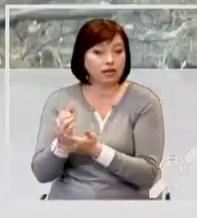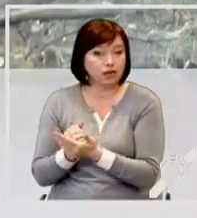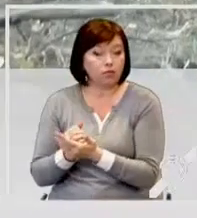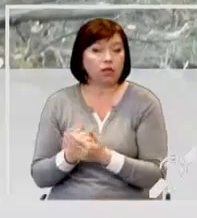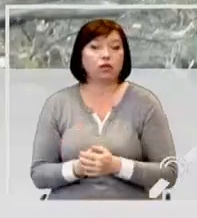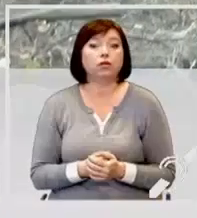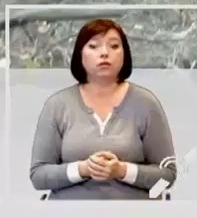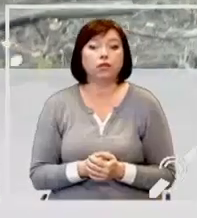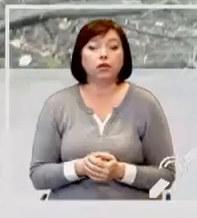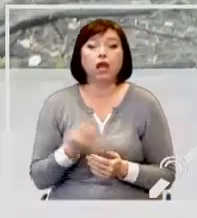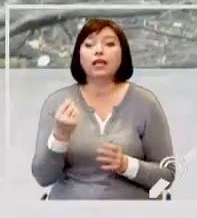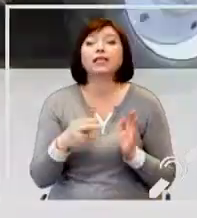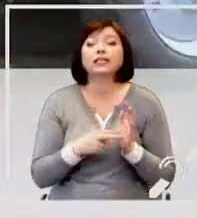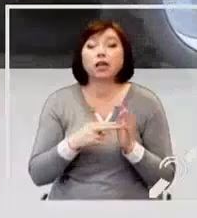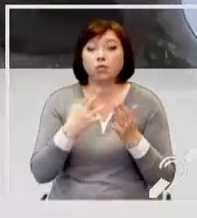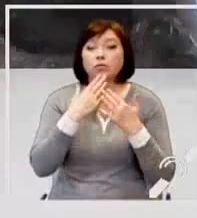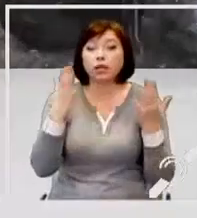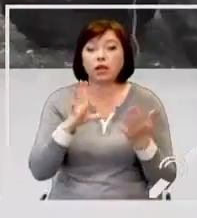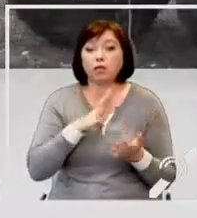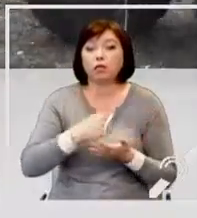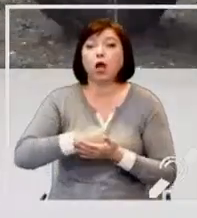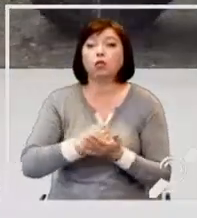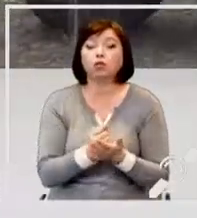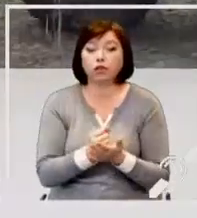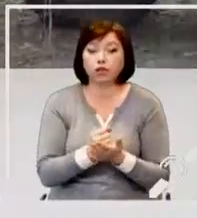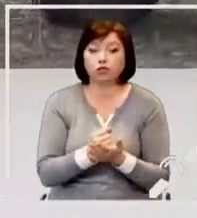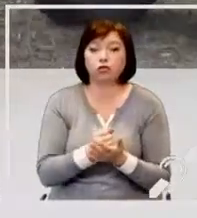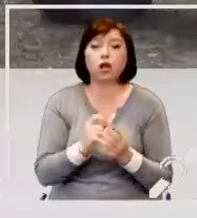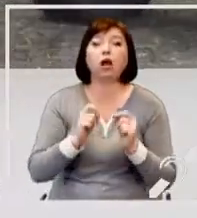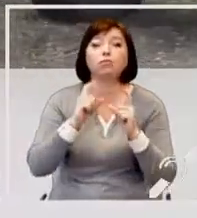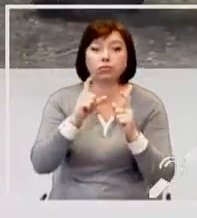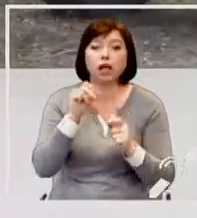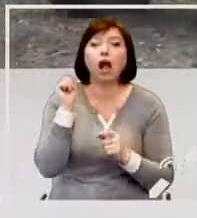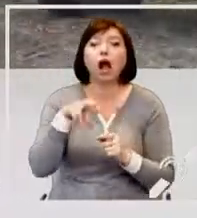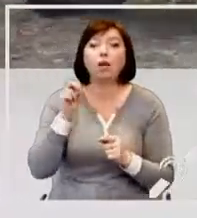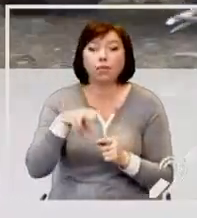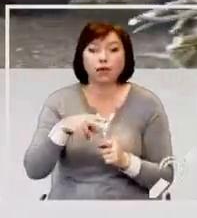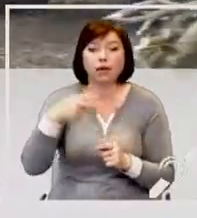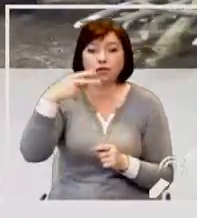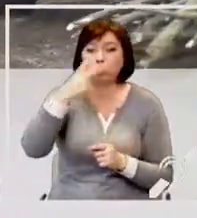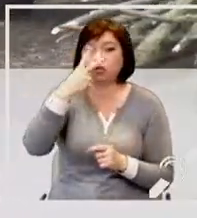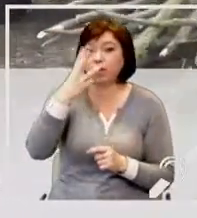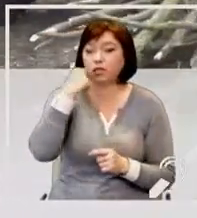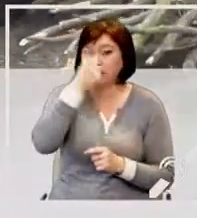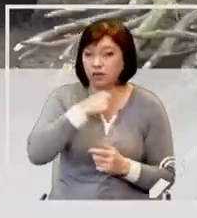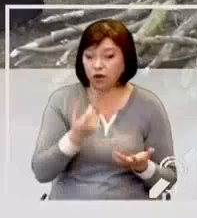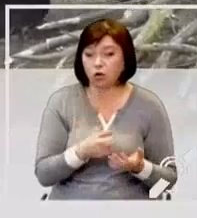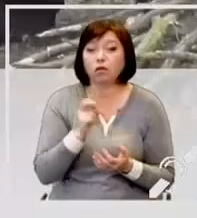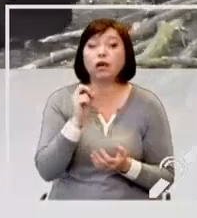planificat. Prețul ultima dată a fost mărit în aprilie 2023, așa cum